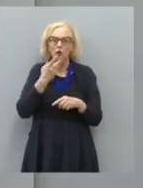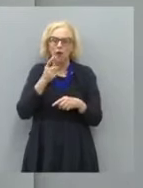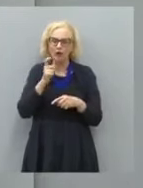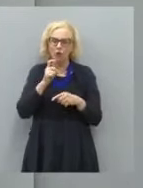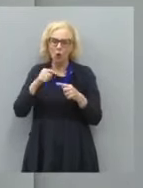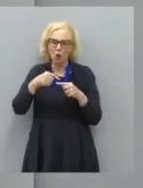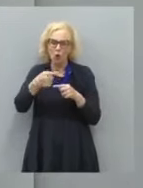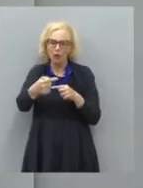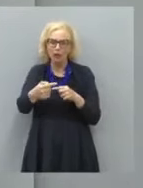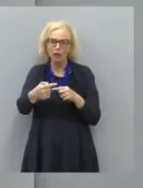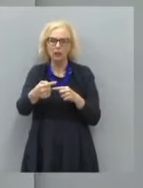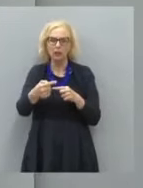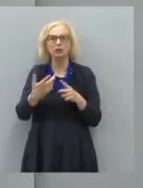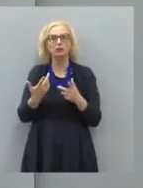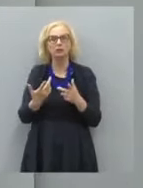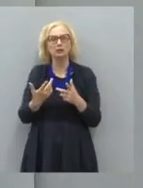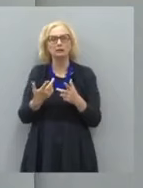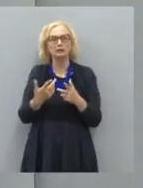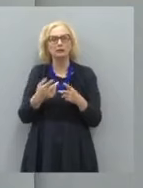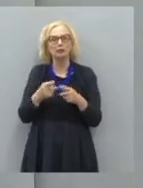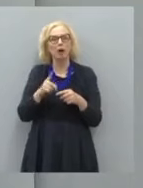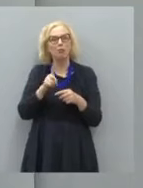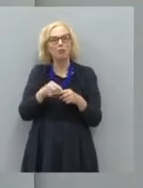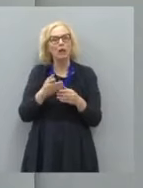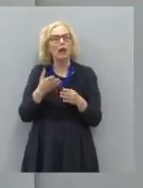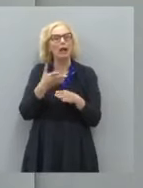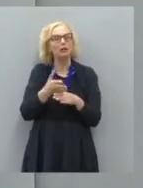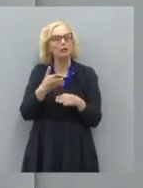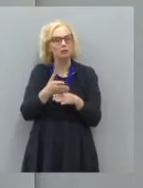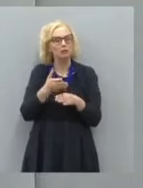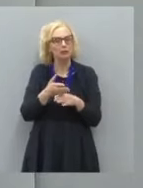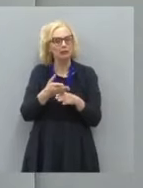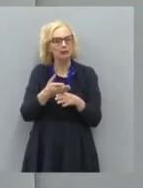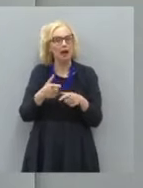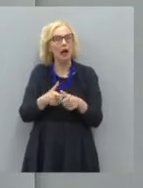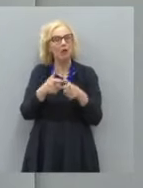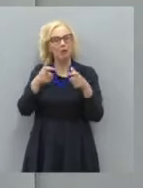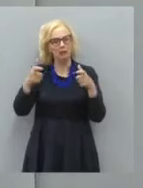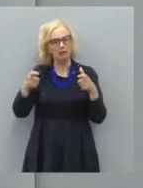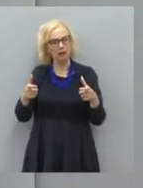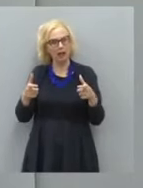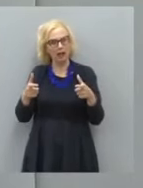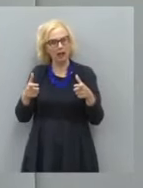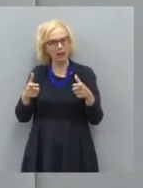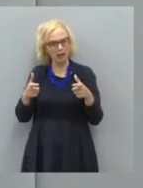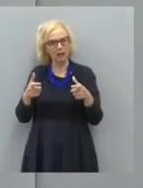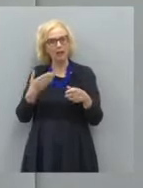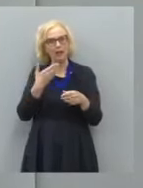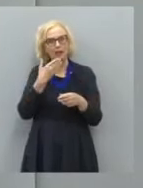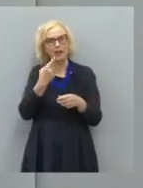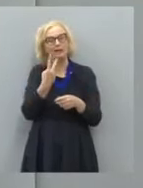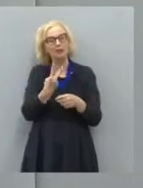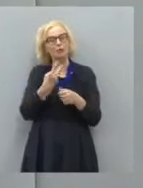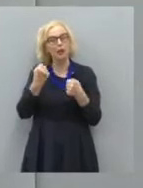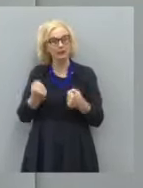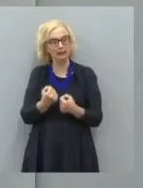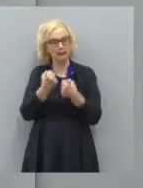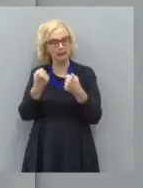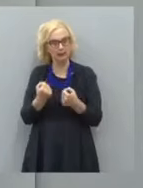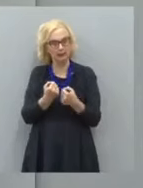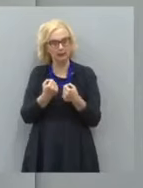di di anche di aumentare l'accessibilità attraverso due iniziative una è quella